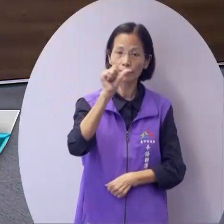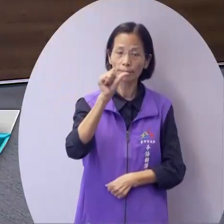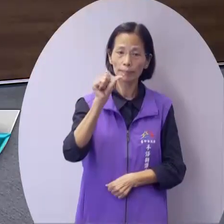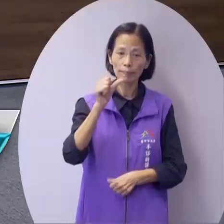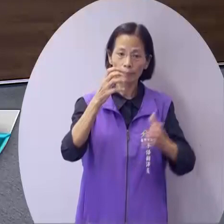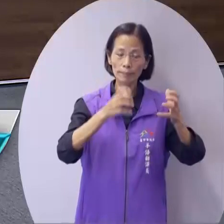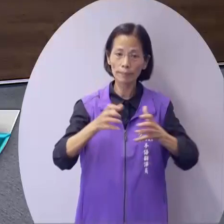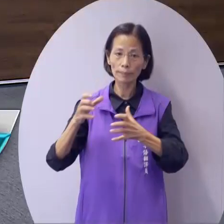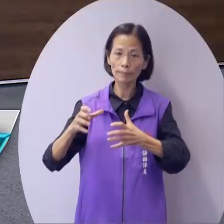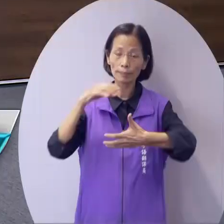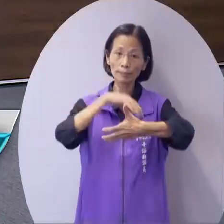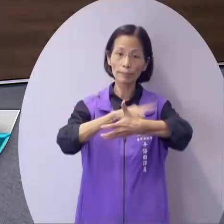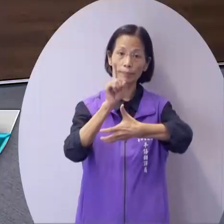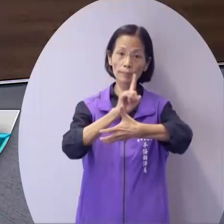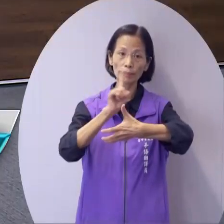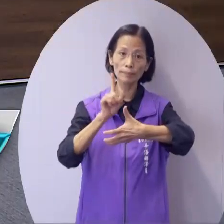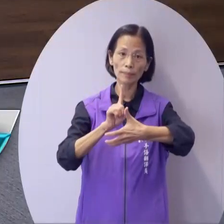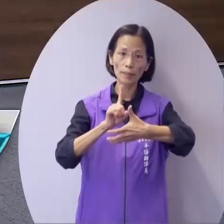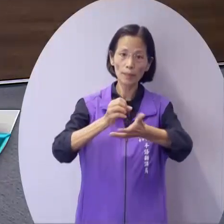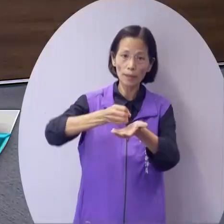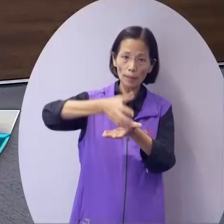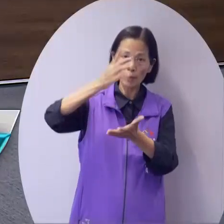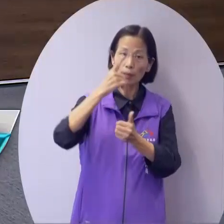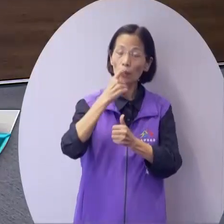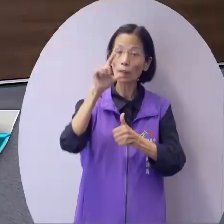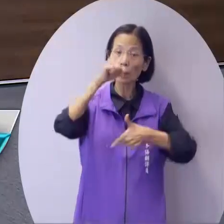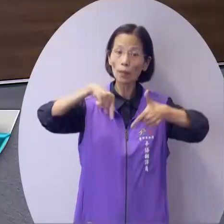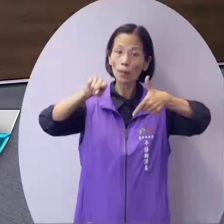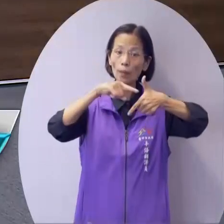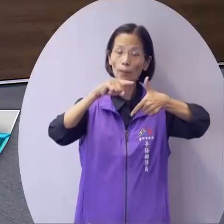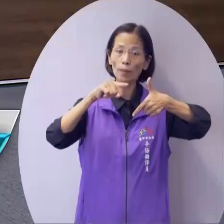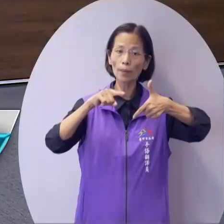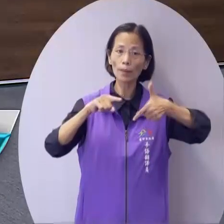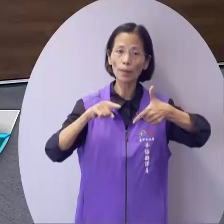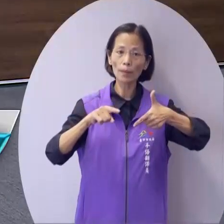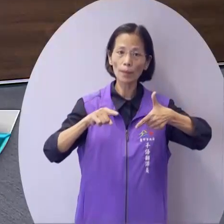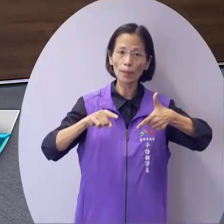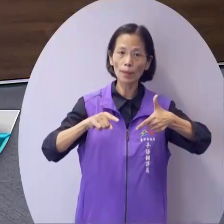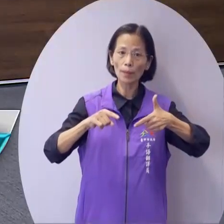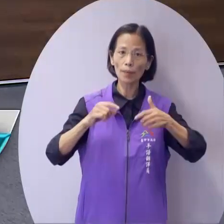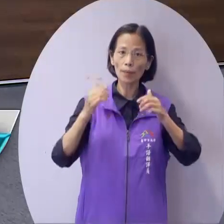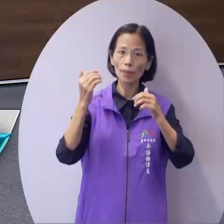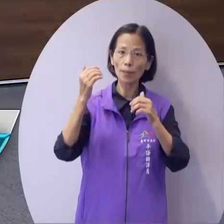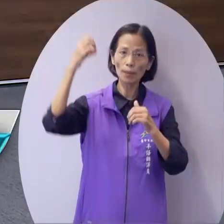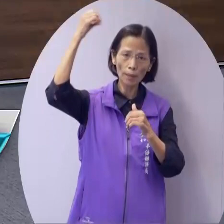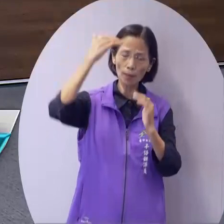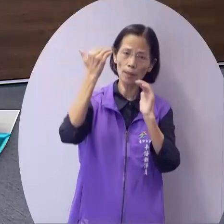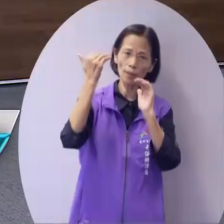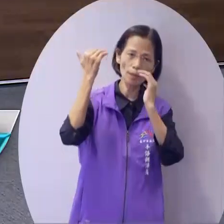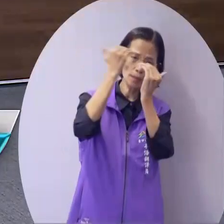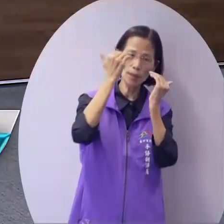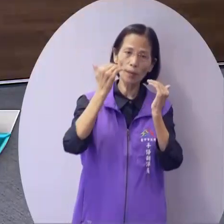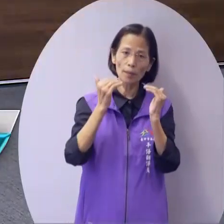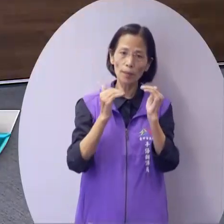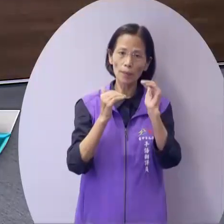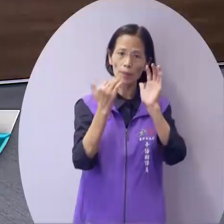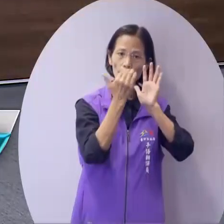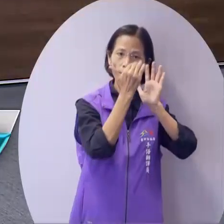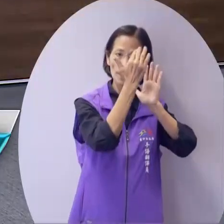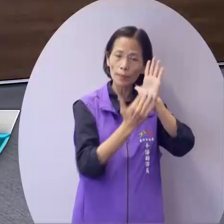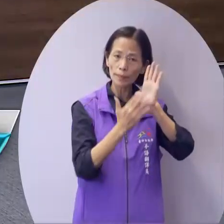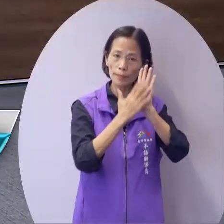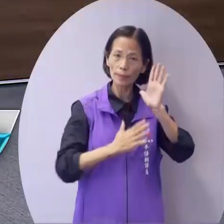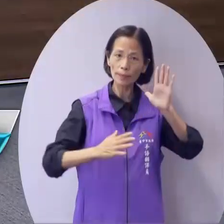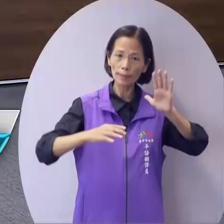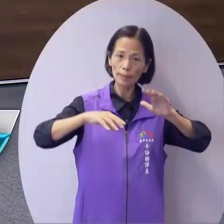设施，包括了垂直绿化设施、双层遮阳墙体、直升墙体、护城式